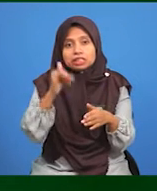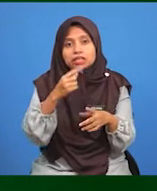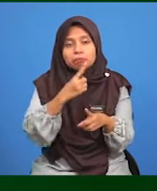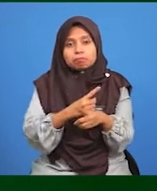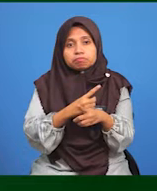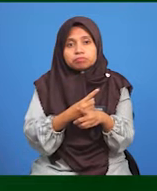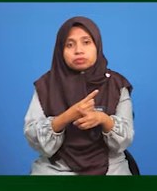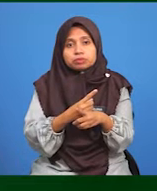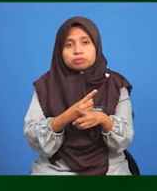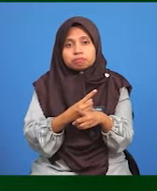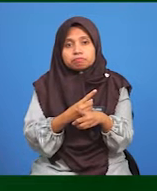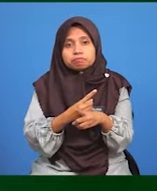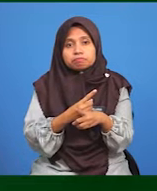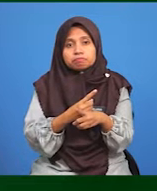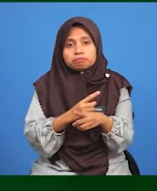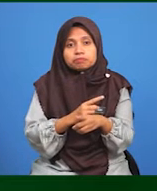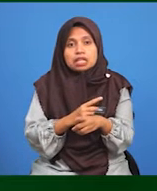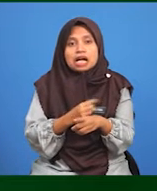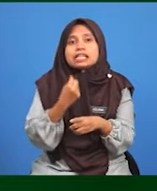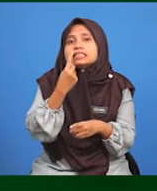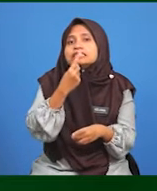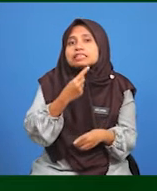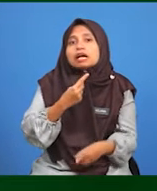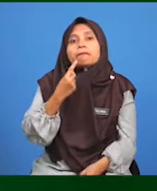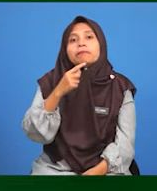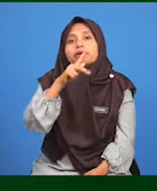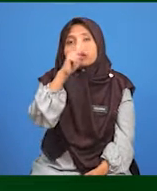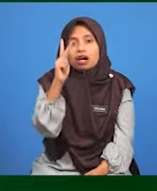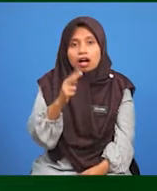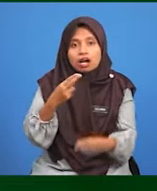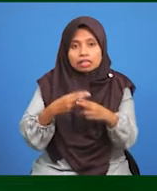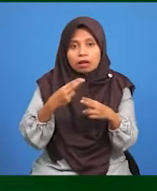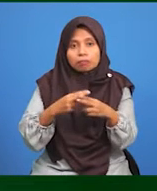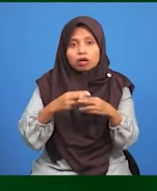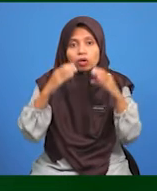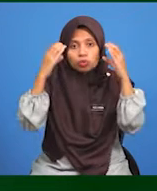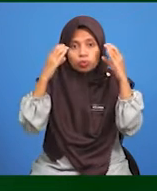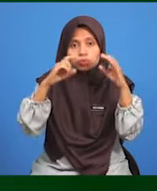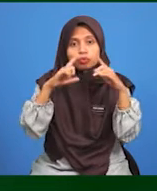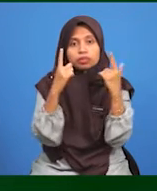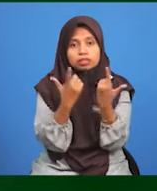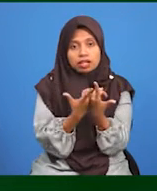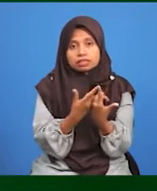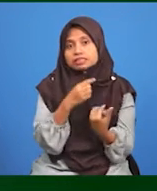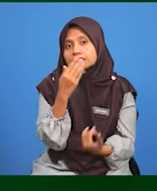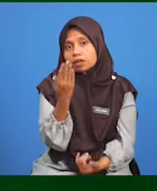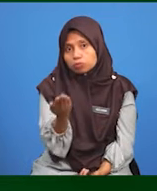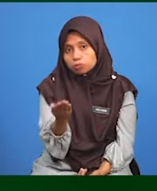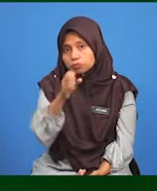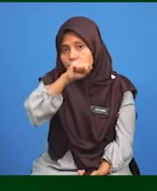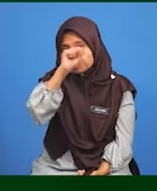yang betul ialah Siapakah nama guru kelas